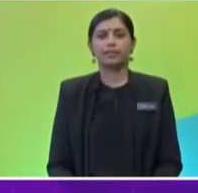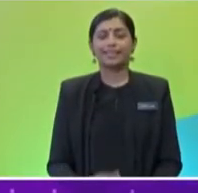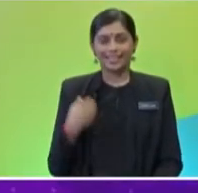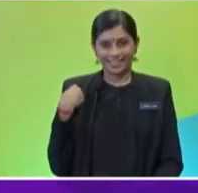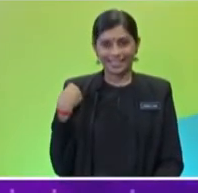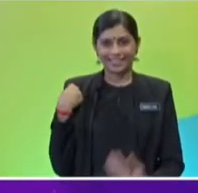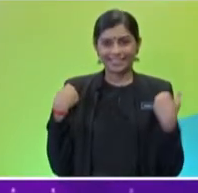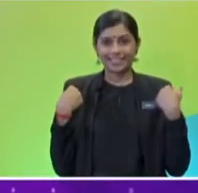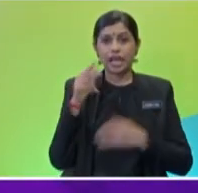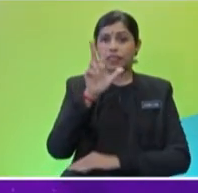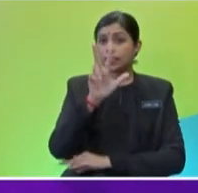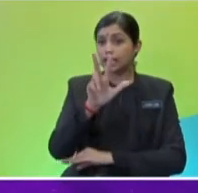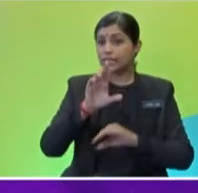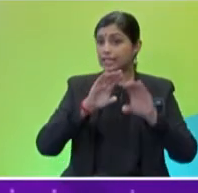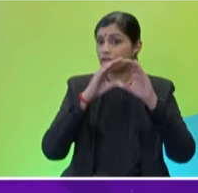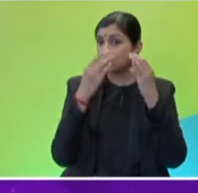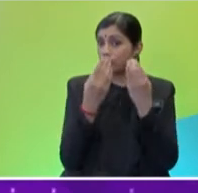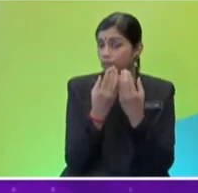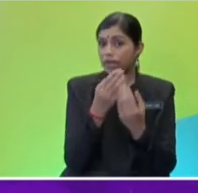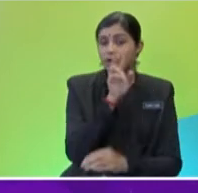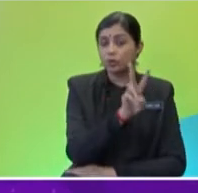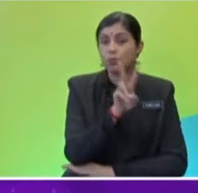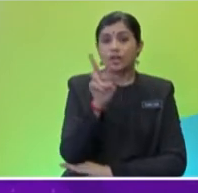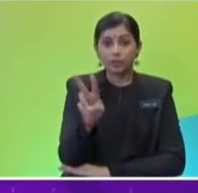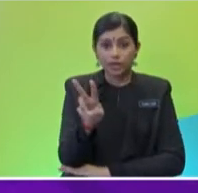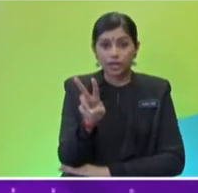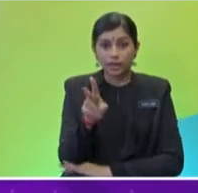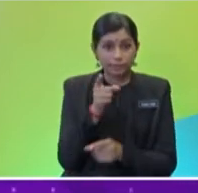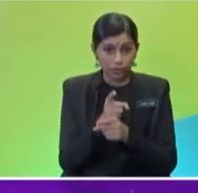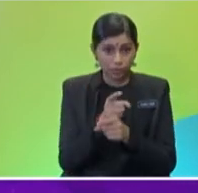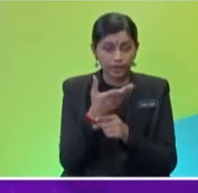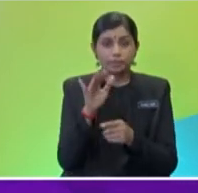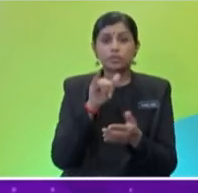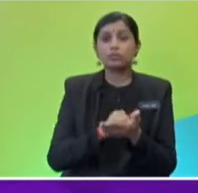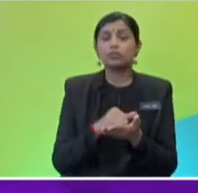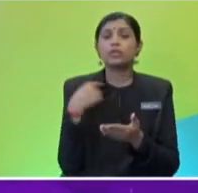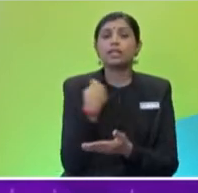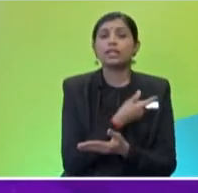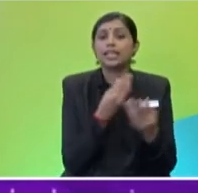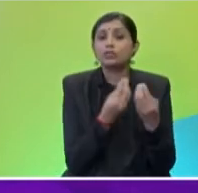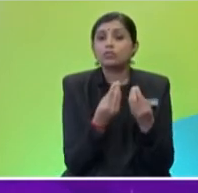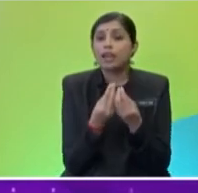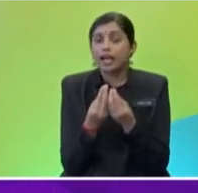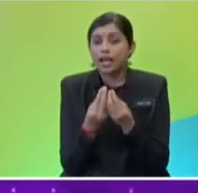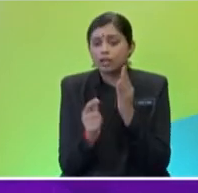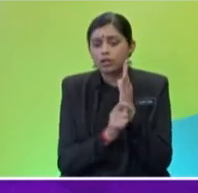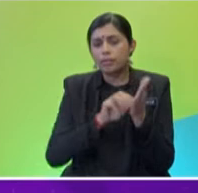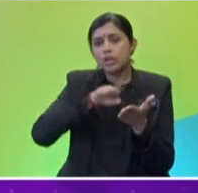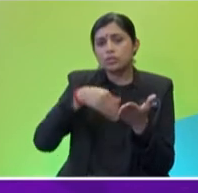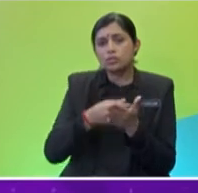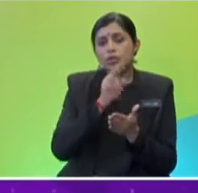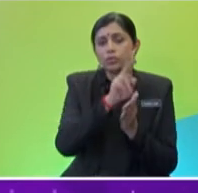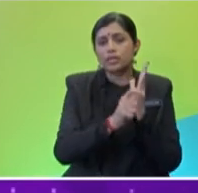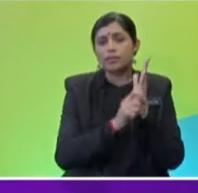3 kumpulan 2-2. Dan kita jumlahkan dia sebagai 2 tambah 2 tambah